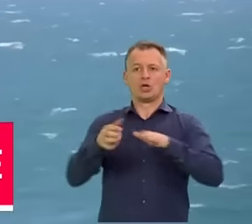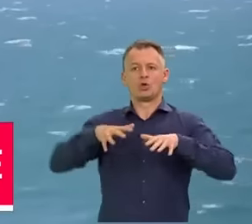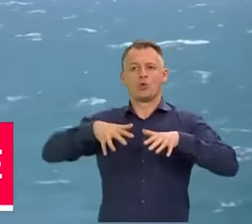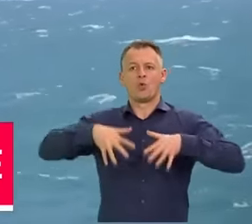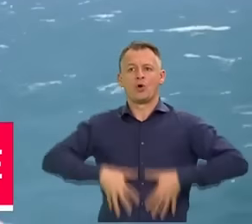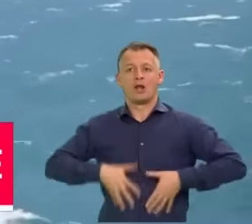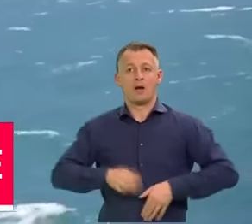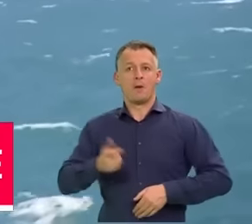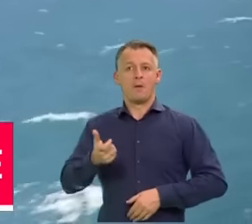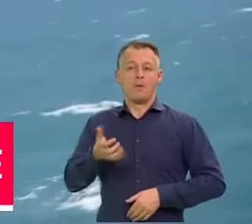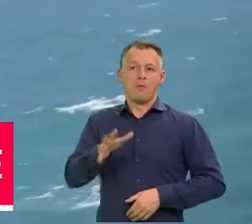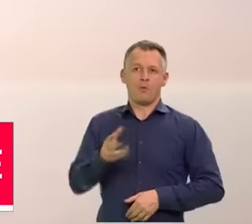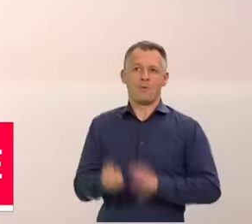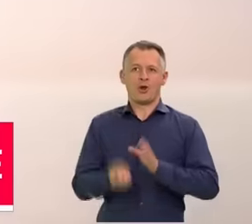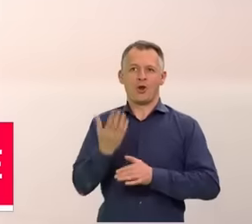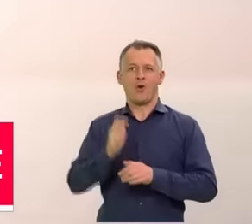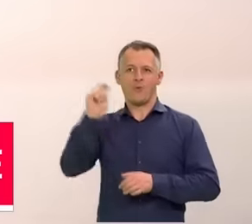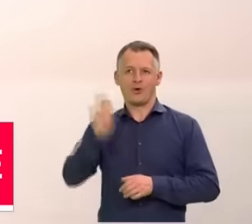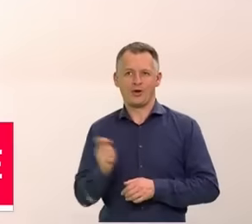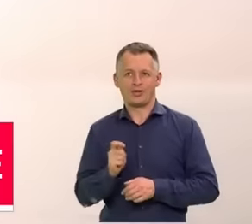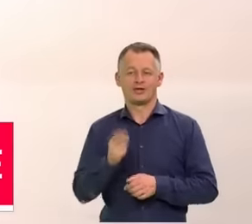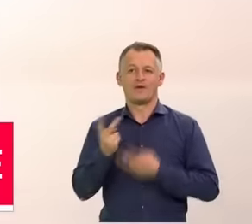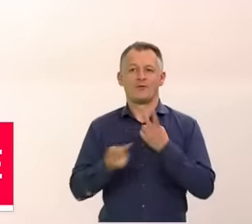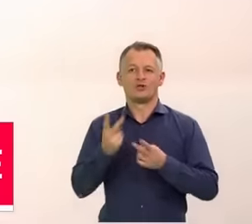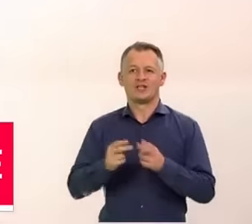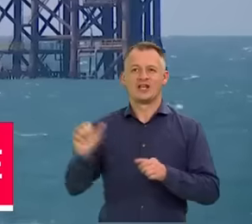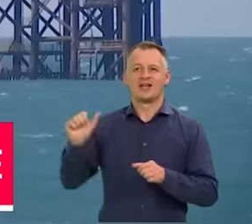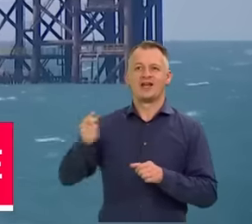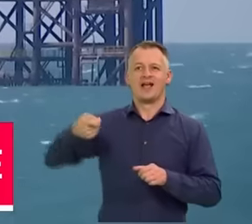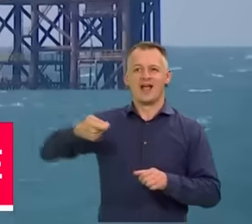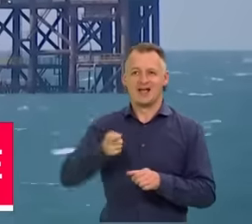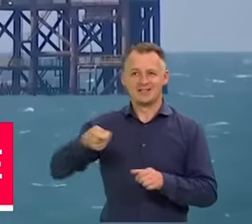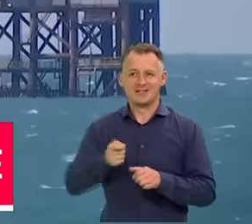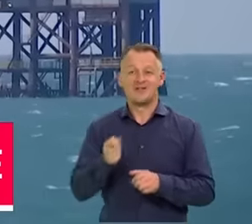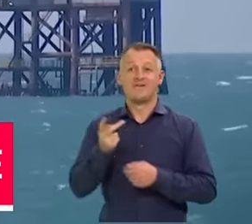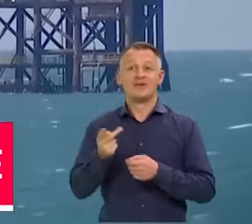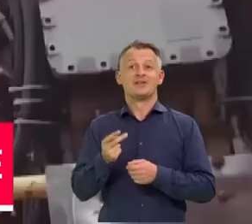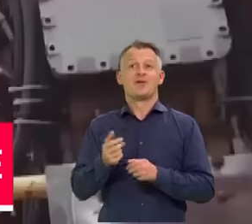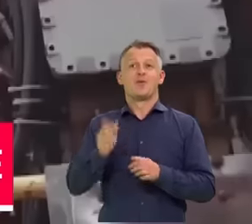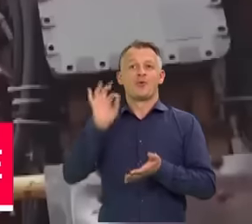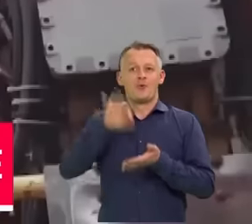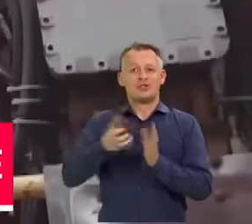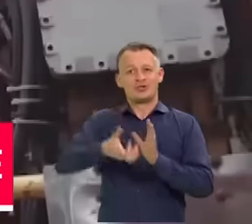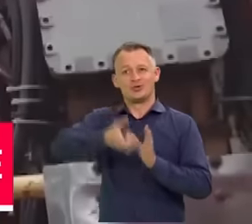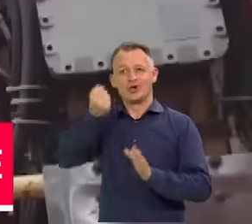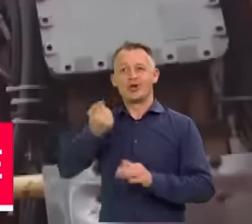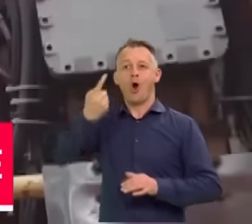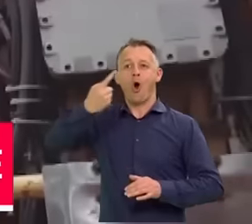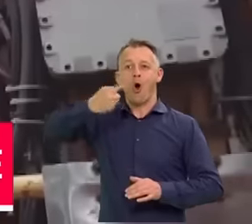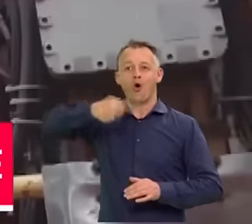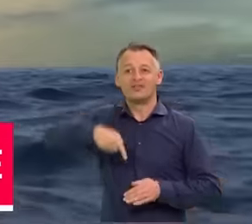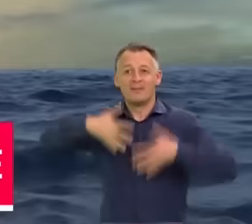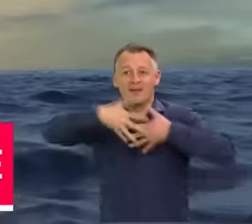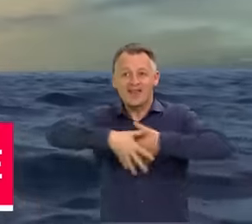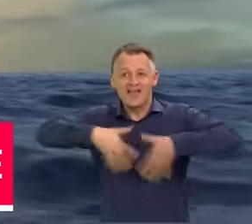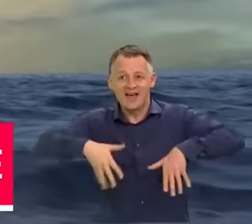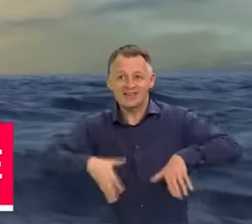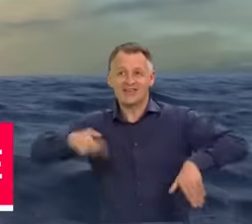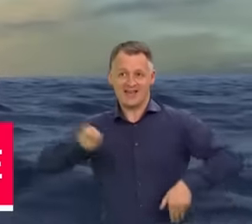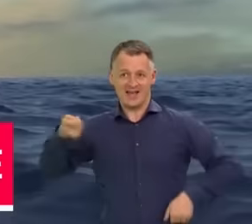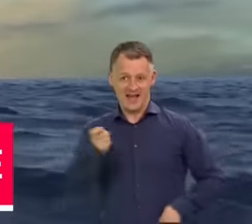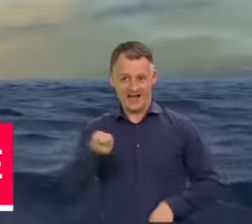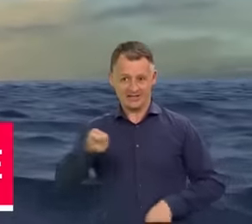foarte probabil noul proiect de exploatare a gazelor offshore care își propune să scoată 100 de miliarde de metri cubi de gaze din